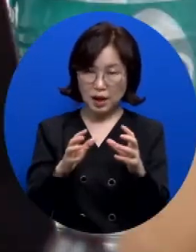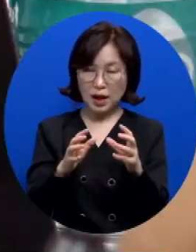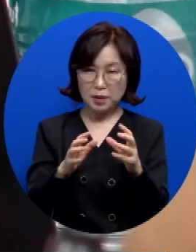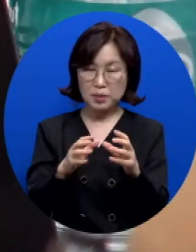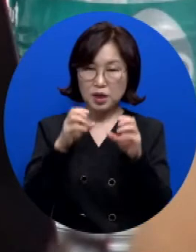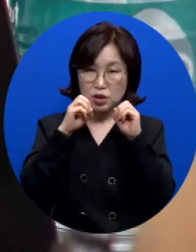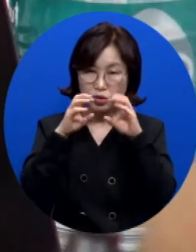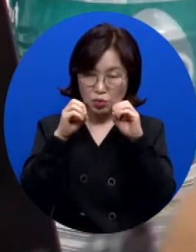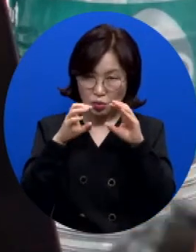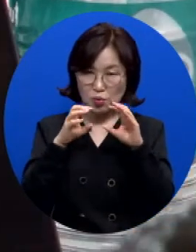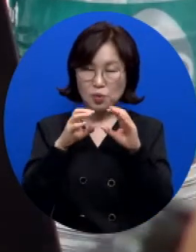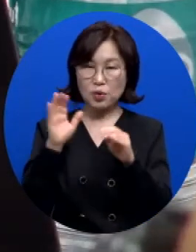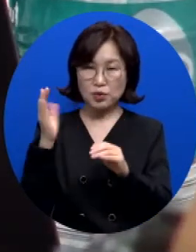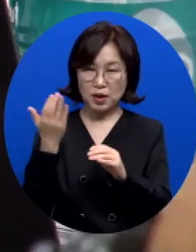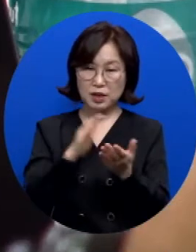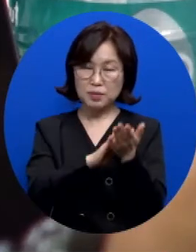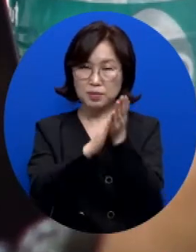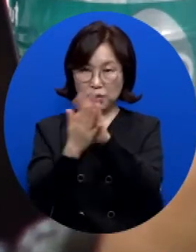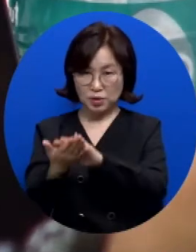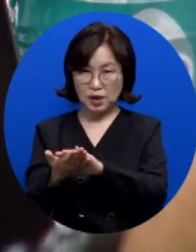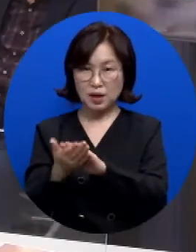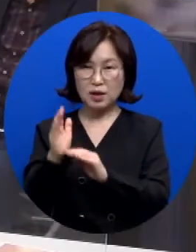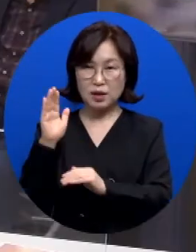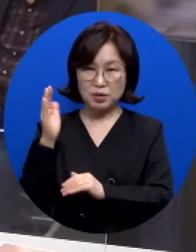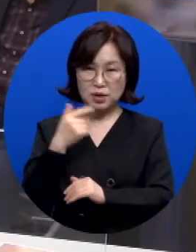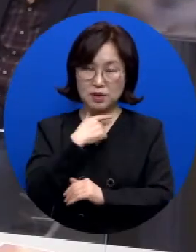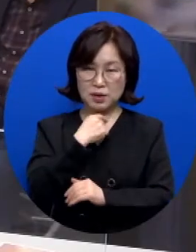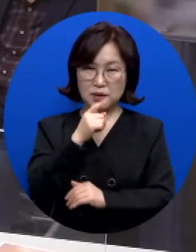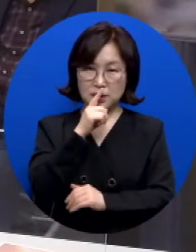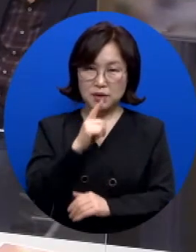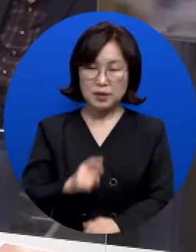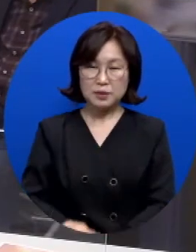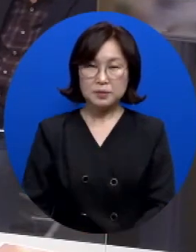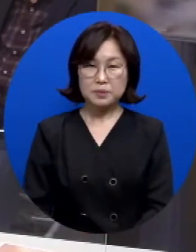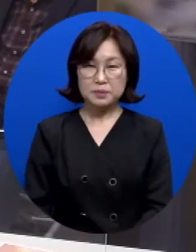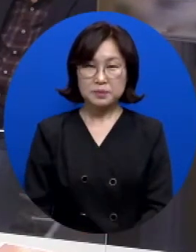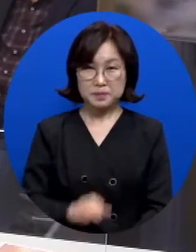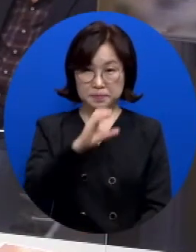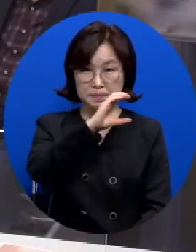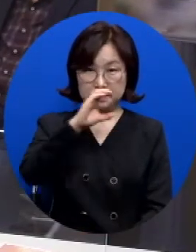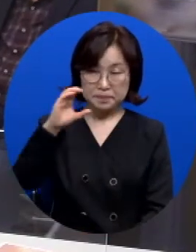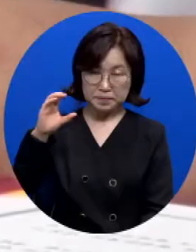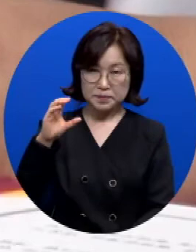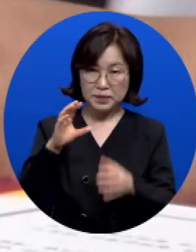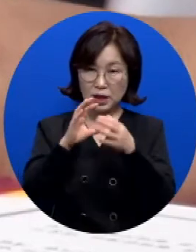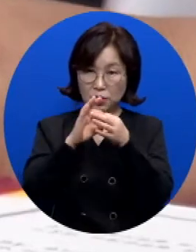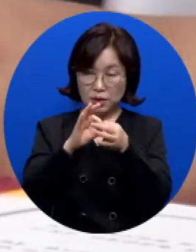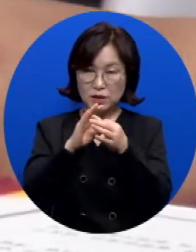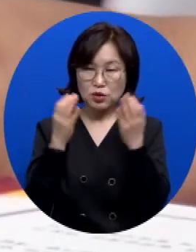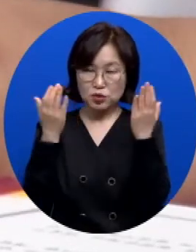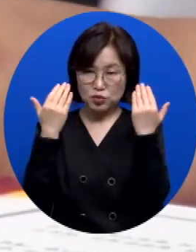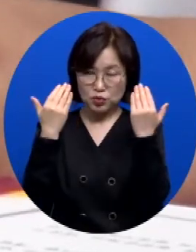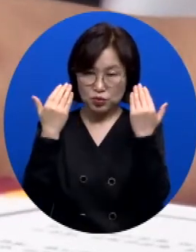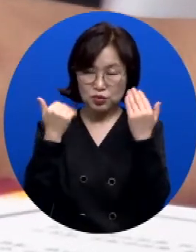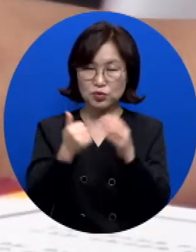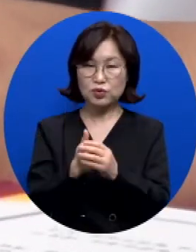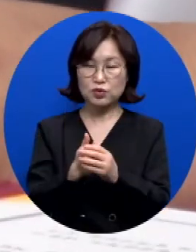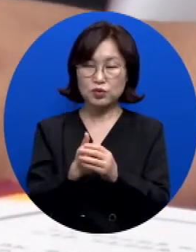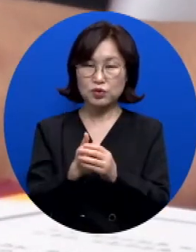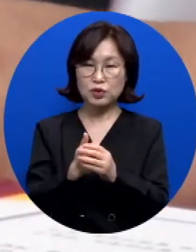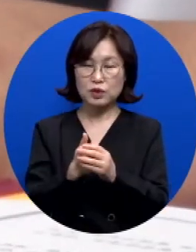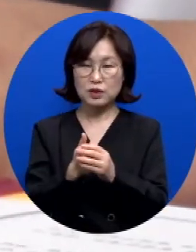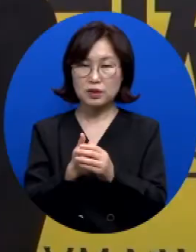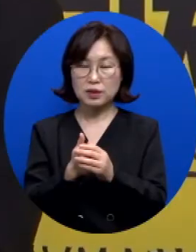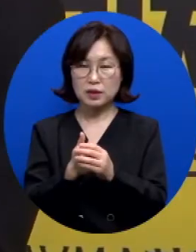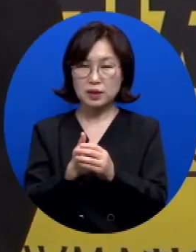재도약하는 변곡점이 되길 소망한다 고 전했습니다 이어 cc 환 액션스쿨 굉 장 생 대표가